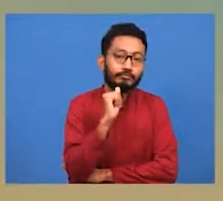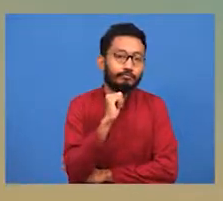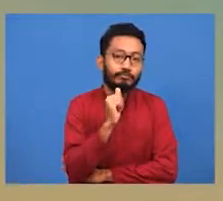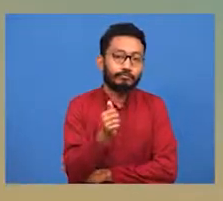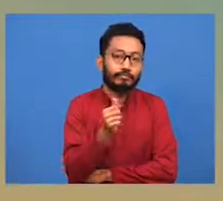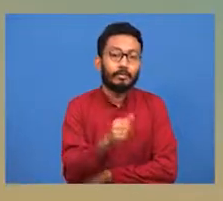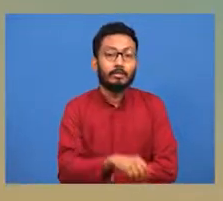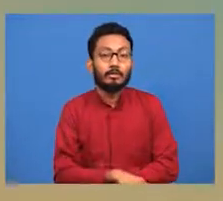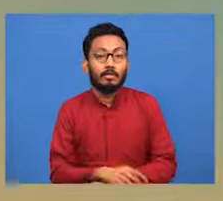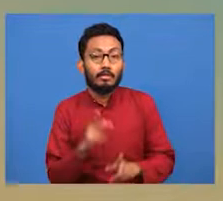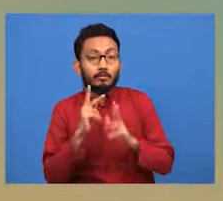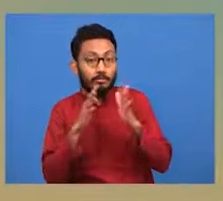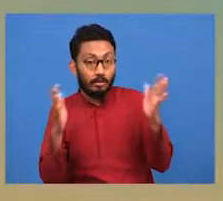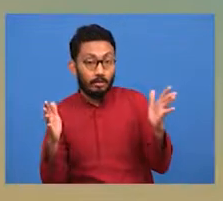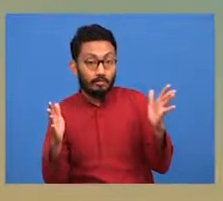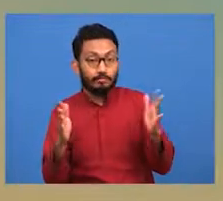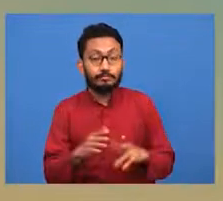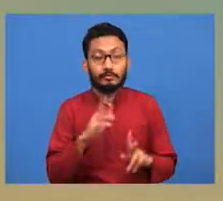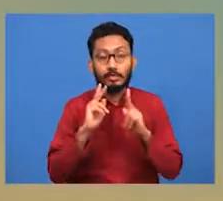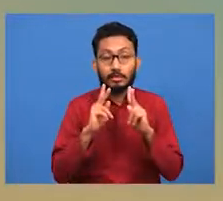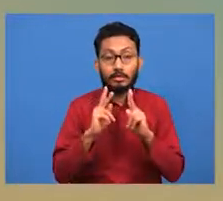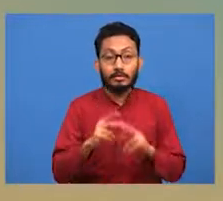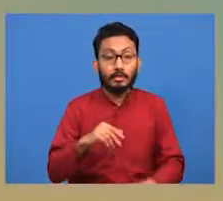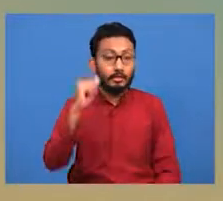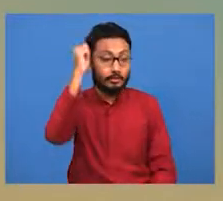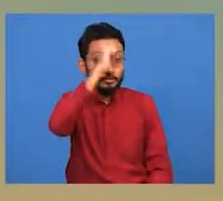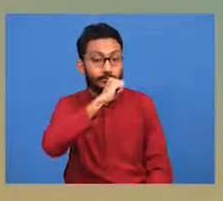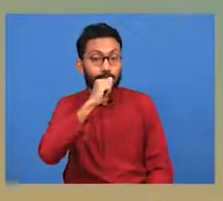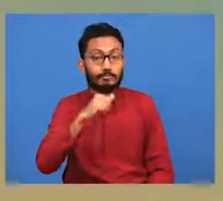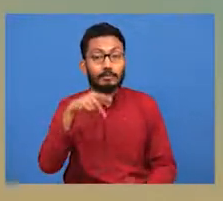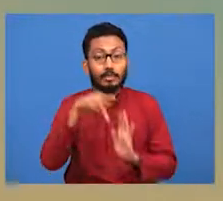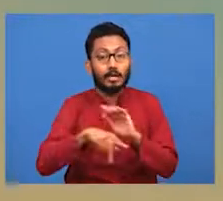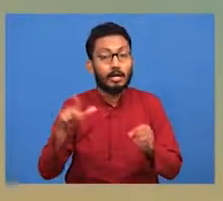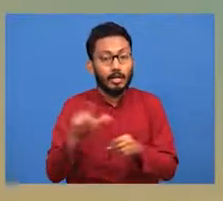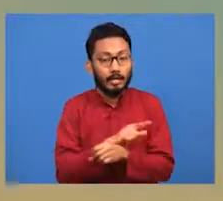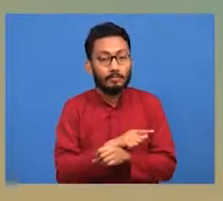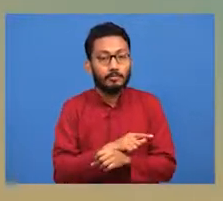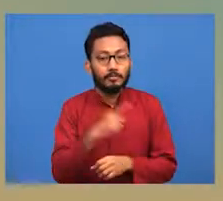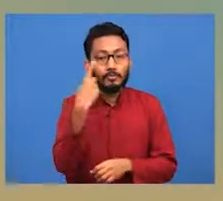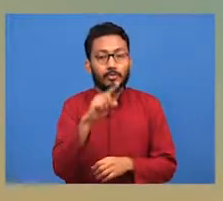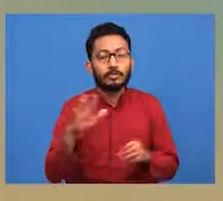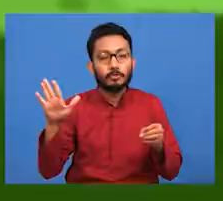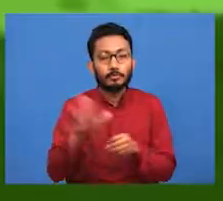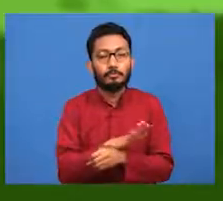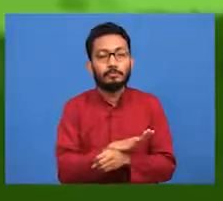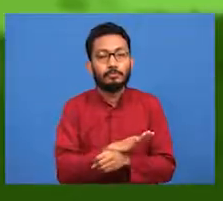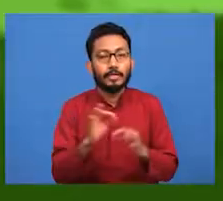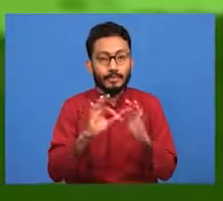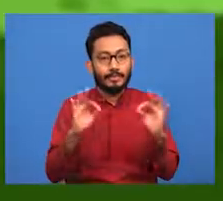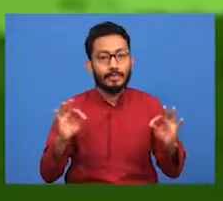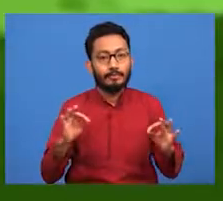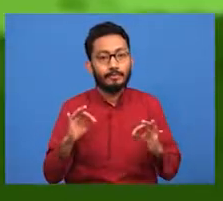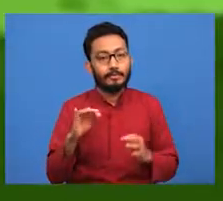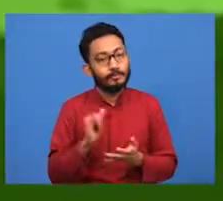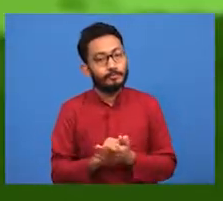pula merupakan kata adjektif pelengkap untuk menyempurnakan ayat itu.